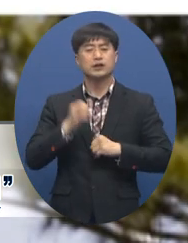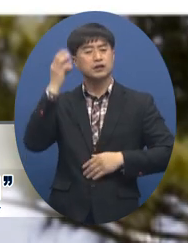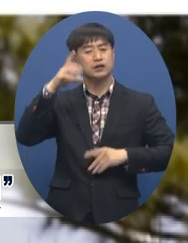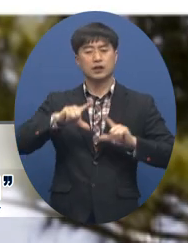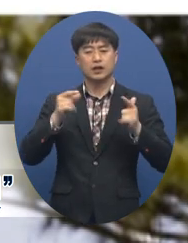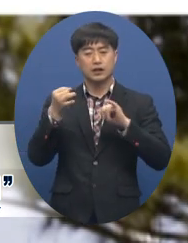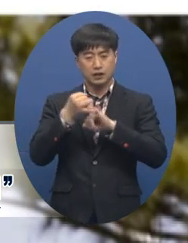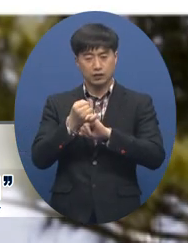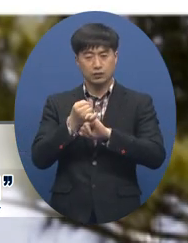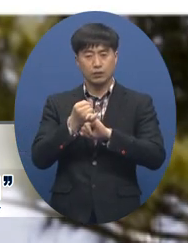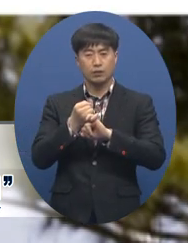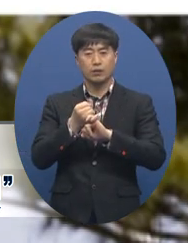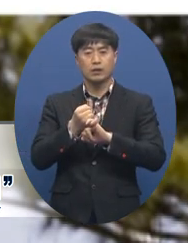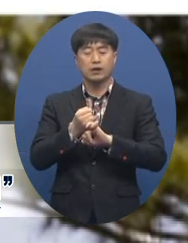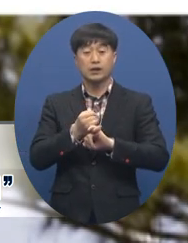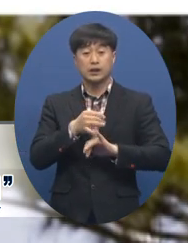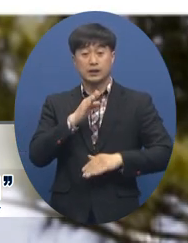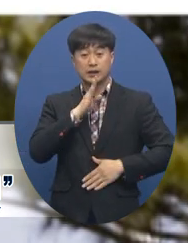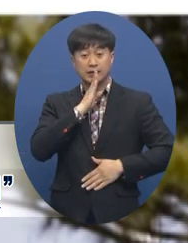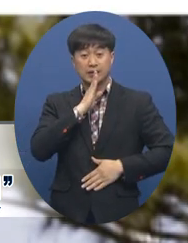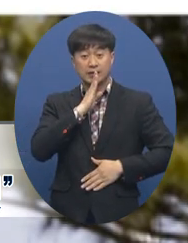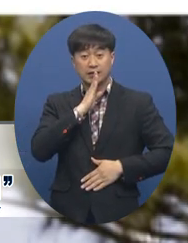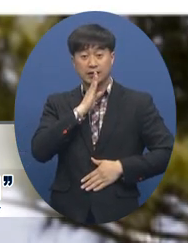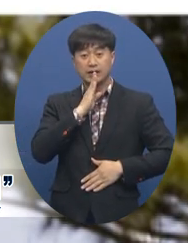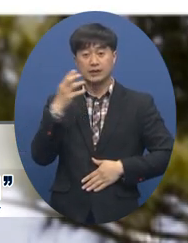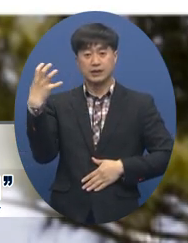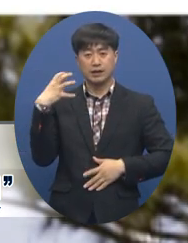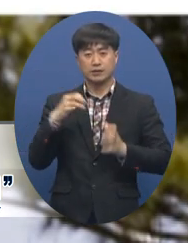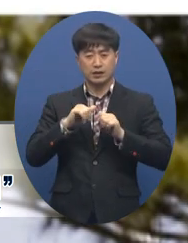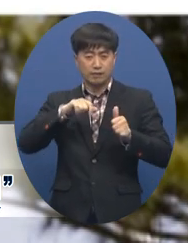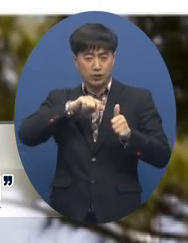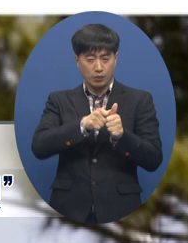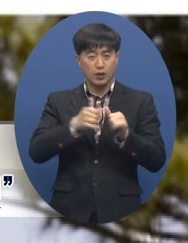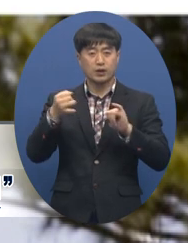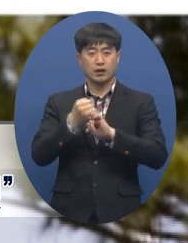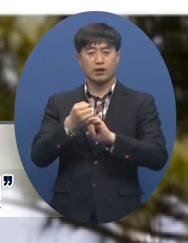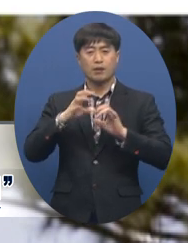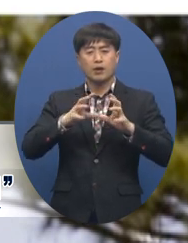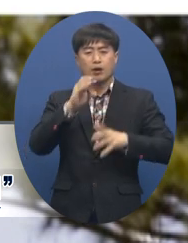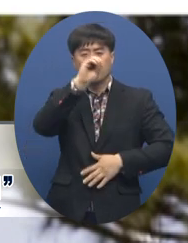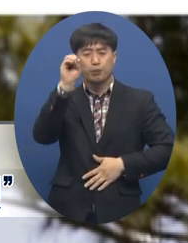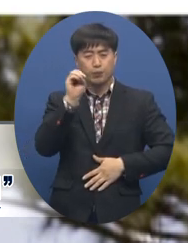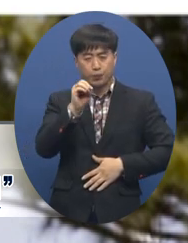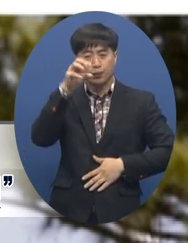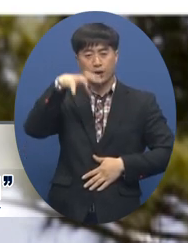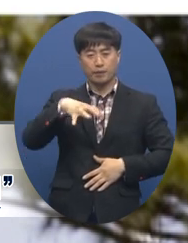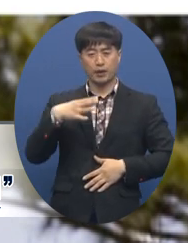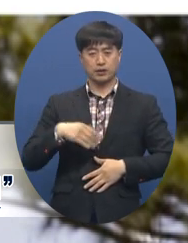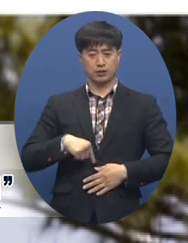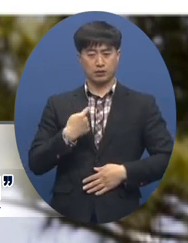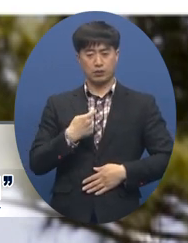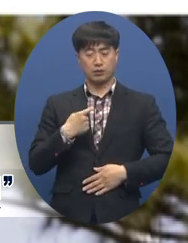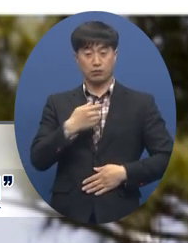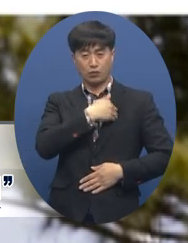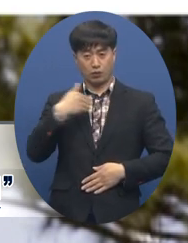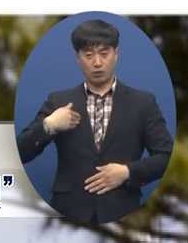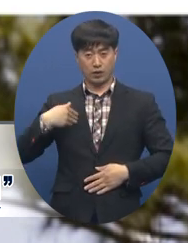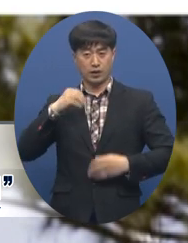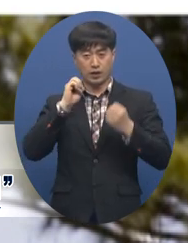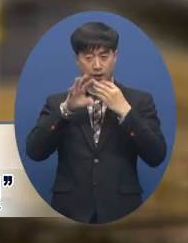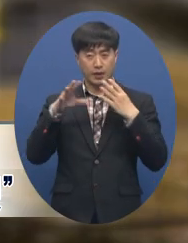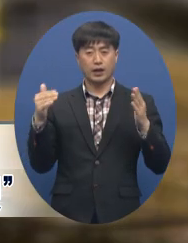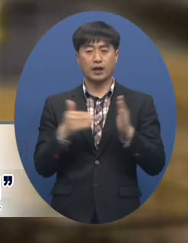않겠다는 약속 진상규명 책임자 처벌의 약 써 국가란 무엇인가 라는 물음 앞에 자신있게 답할 수 있도록